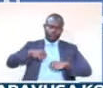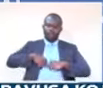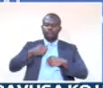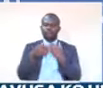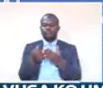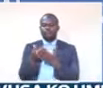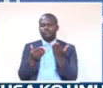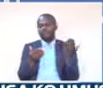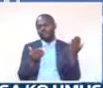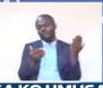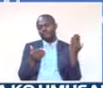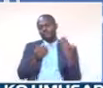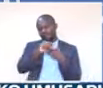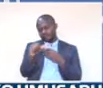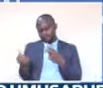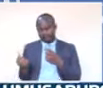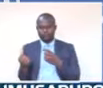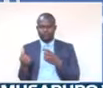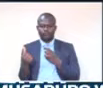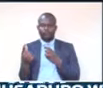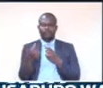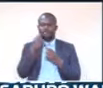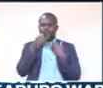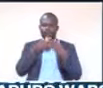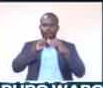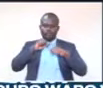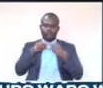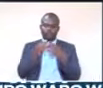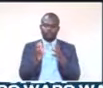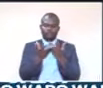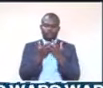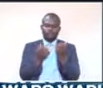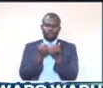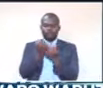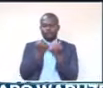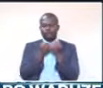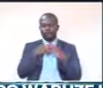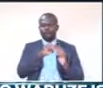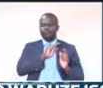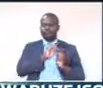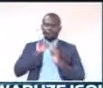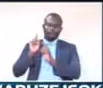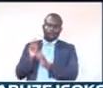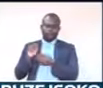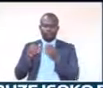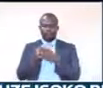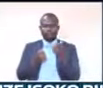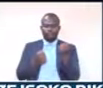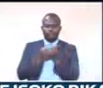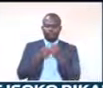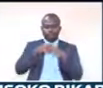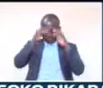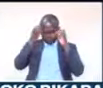masezerano yandi ari amasezerano yerekeye ubutwererane mu bya gisirikare, ubutwererane mu